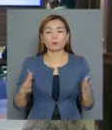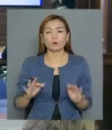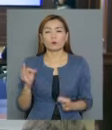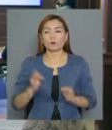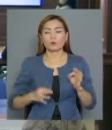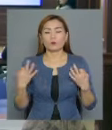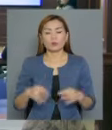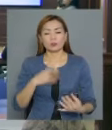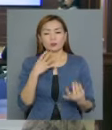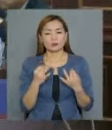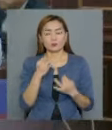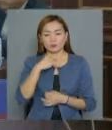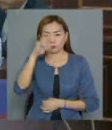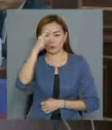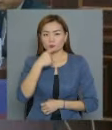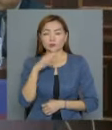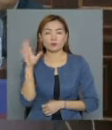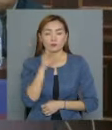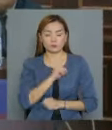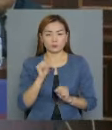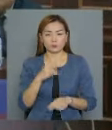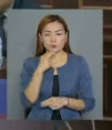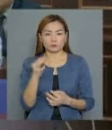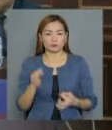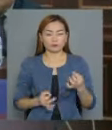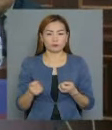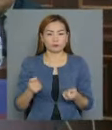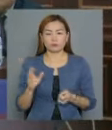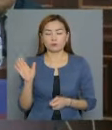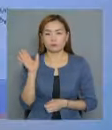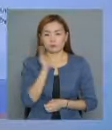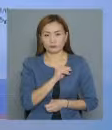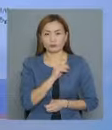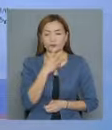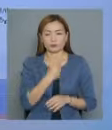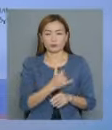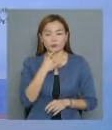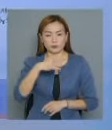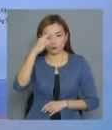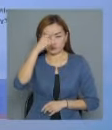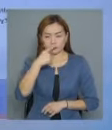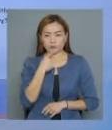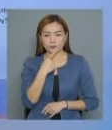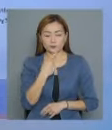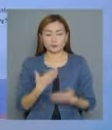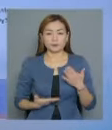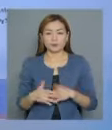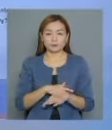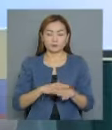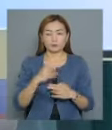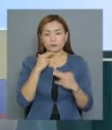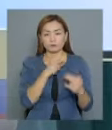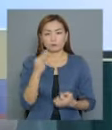студей свободно владеют казахским языком могут качественное осуществляет правосудие на государственном языке если население